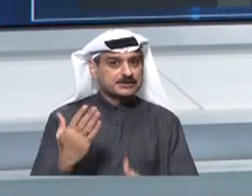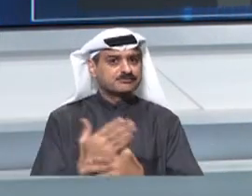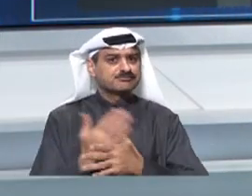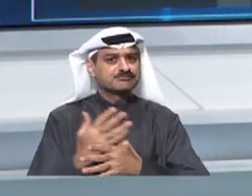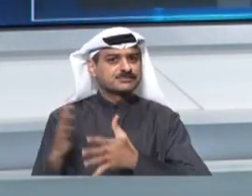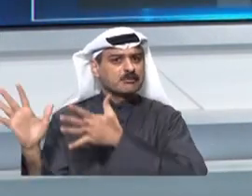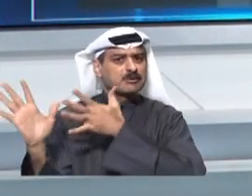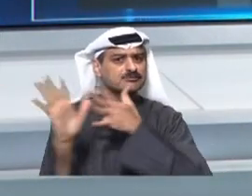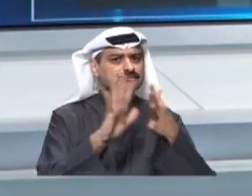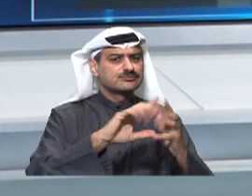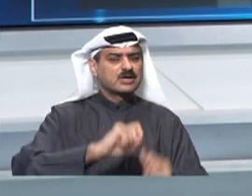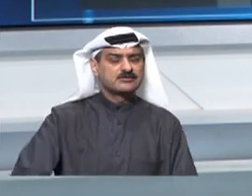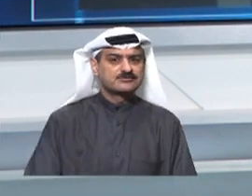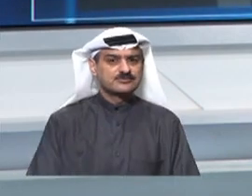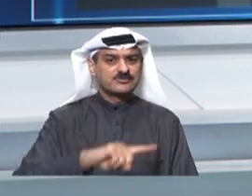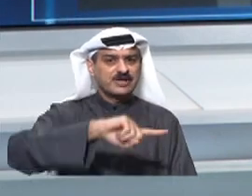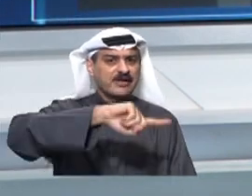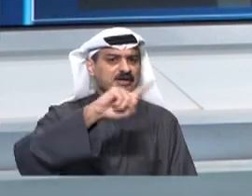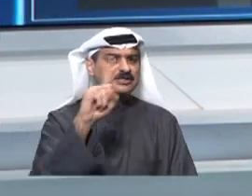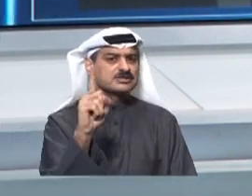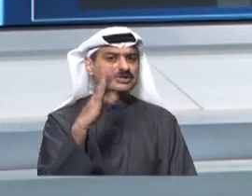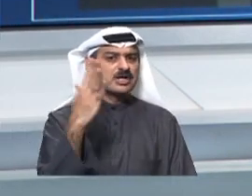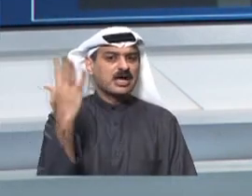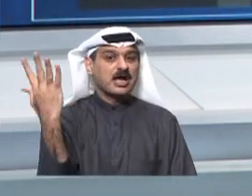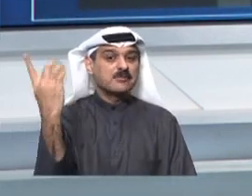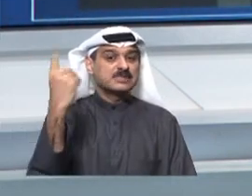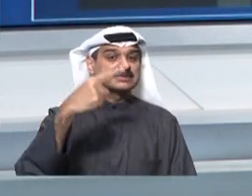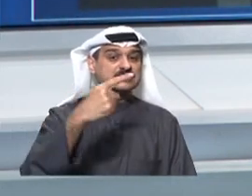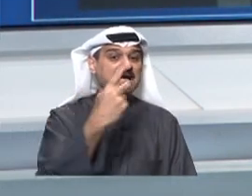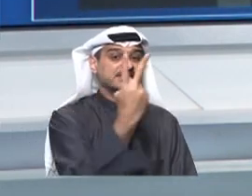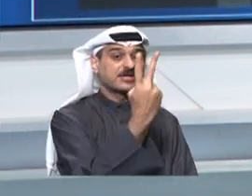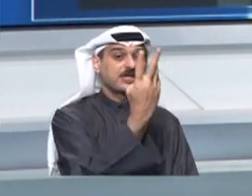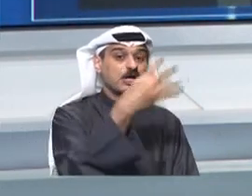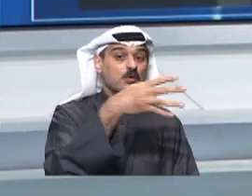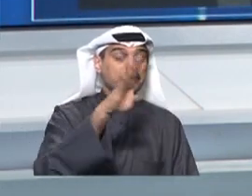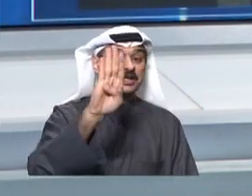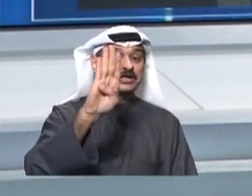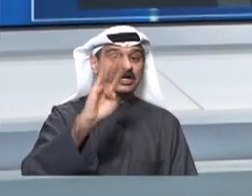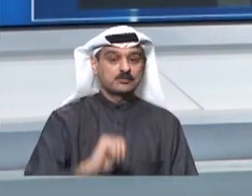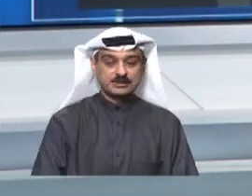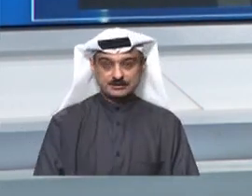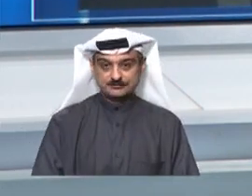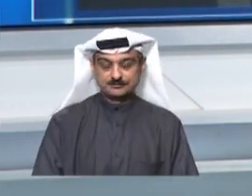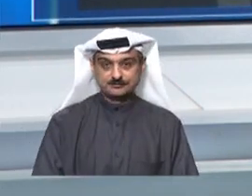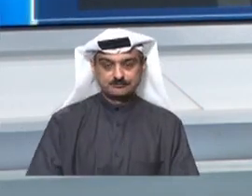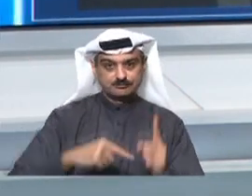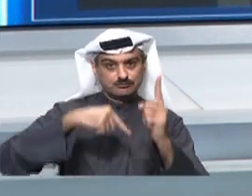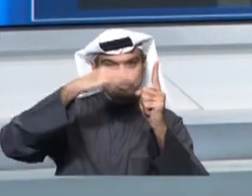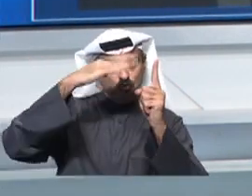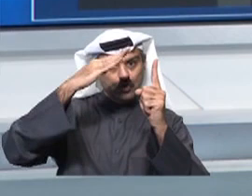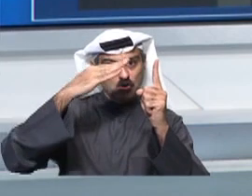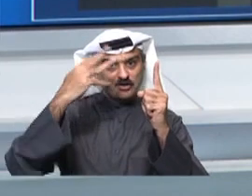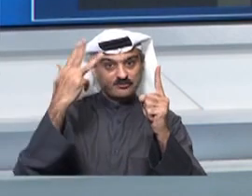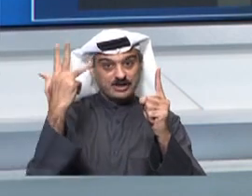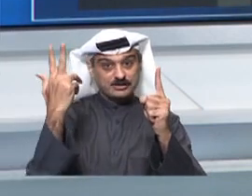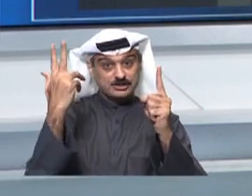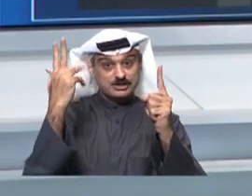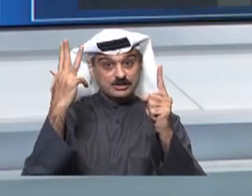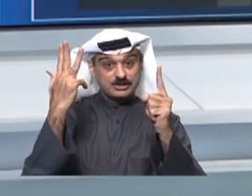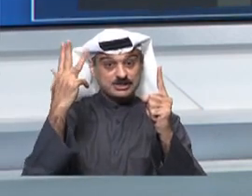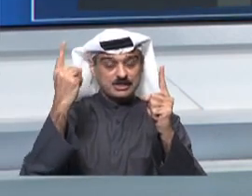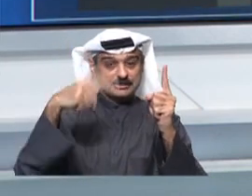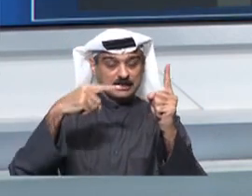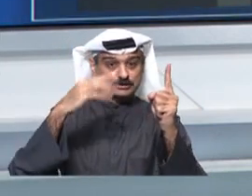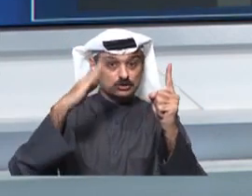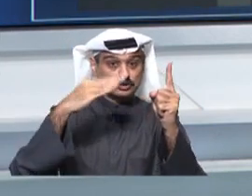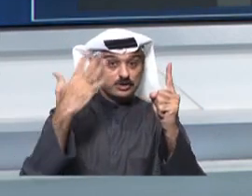سرعة الرياح خلال فترة النهار ما بين 15 إلى 42 كيلومتر في الساعة، العظمى 19 والصغرى 15 درجة